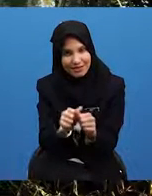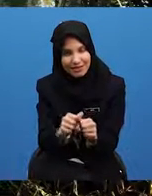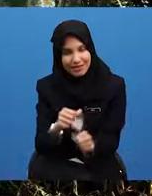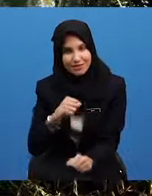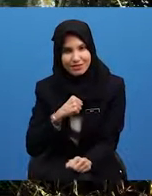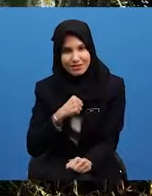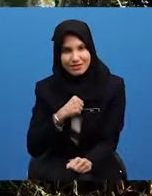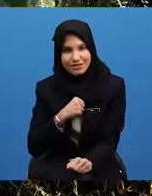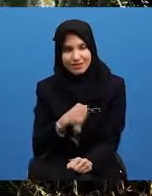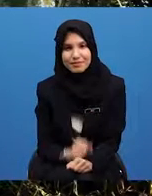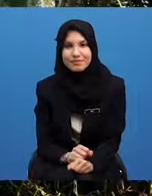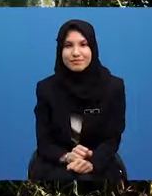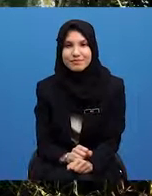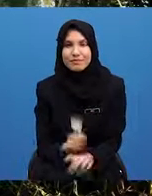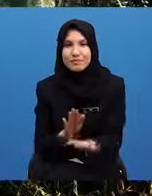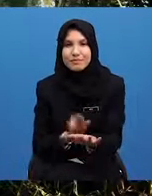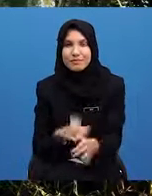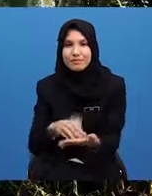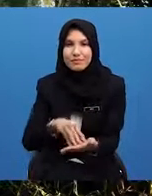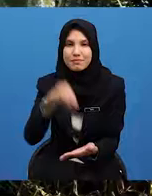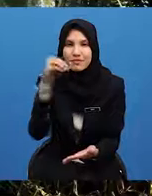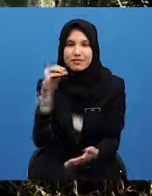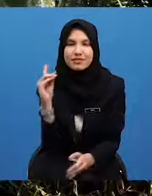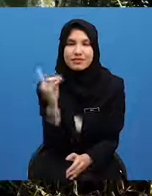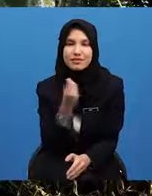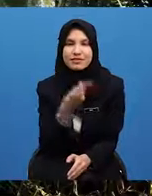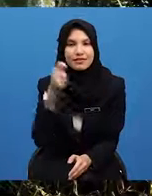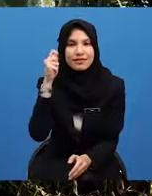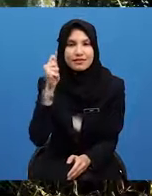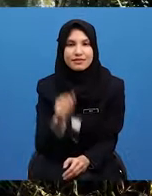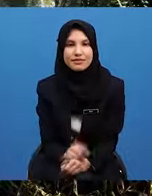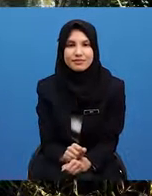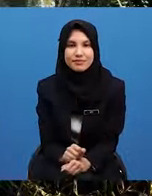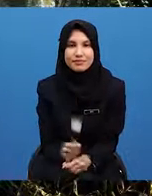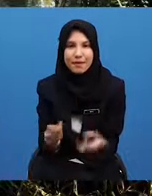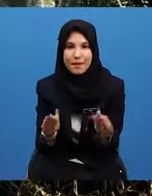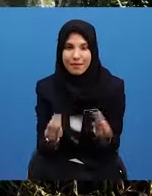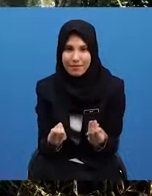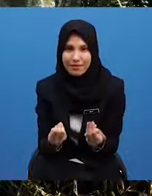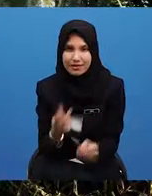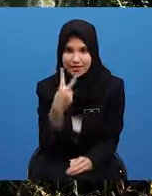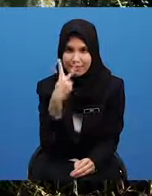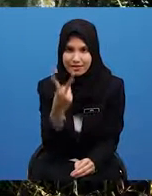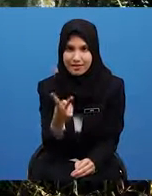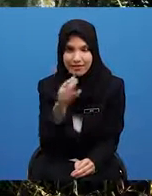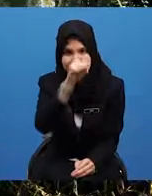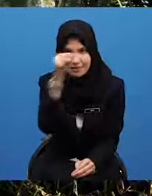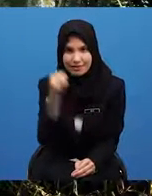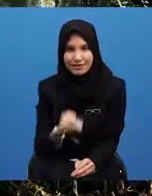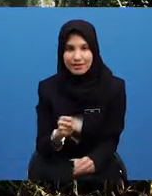sendiri terhadap pembelajaran kita tadi. Mari kita lihat soalan dari cikgu